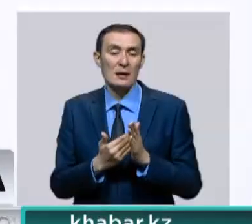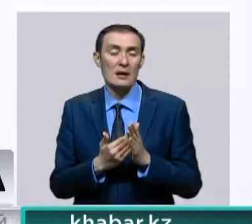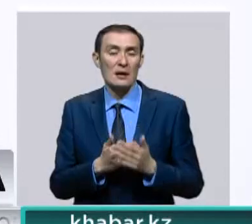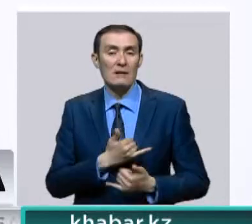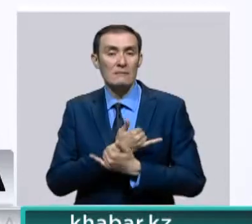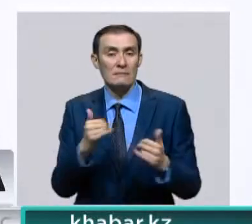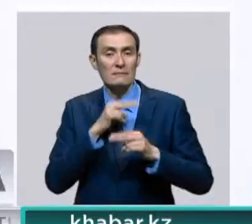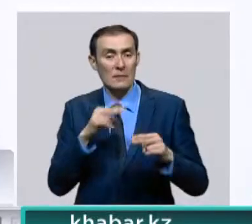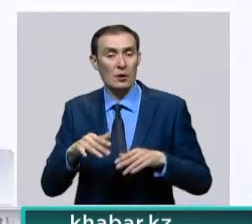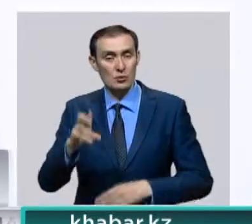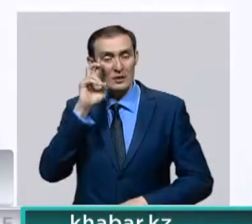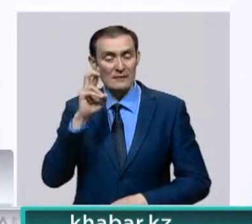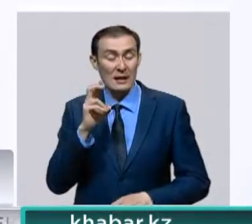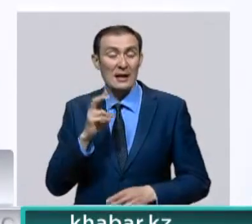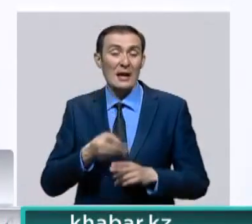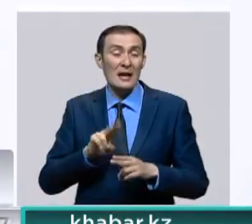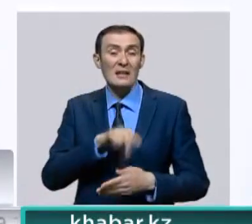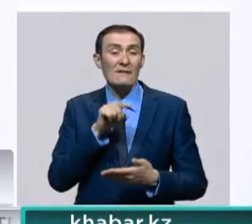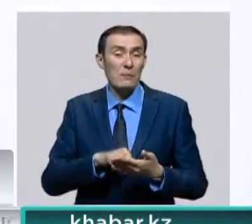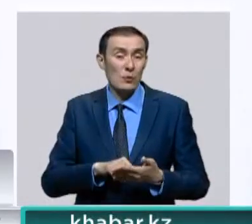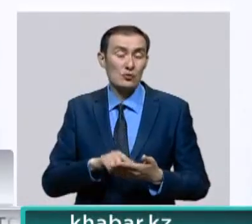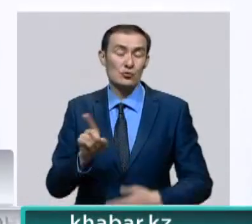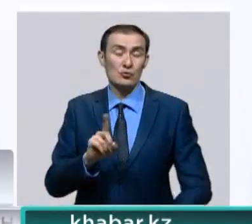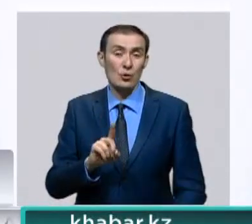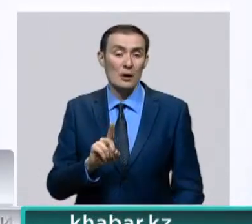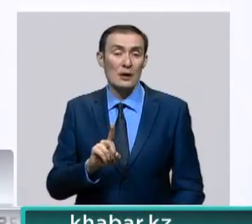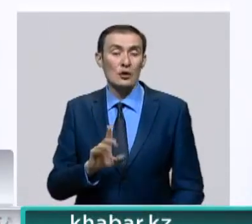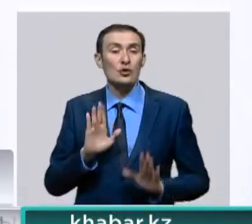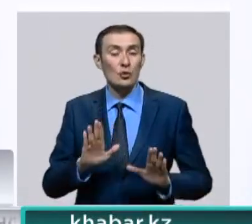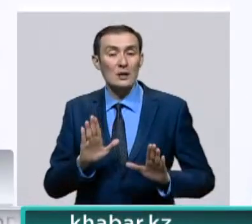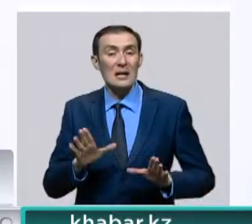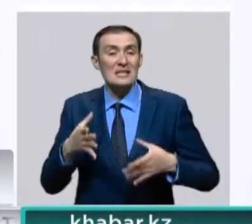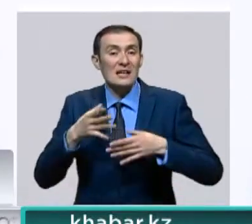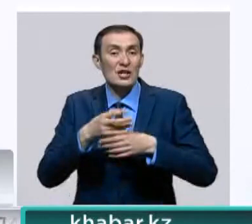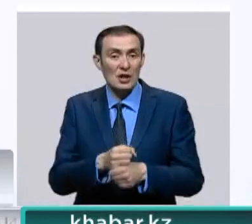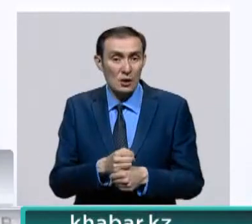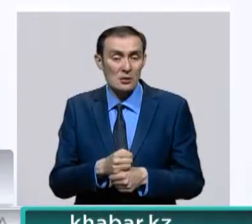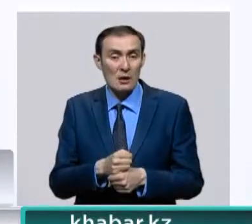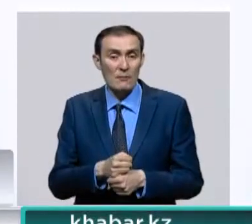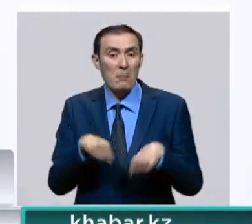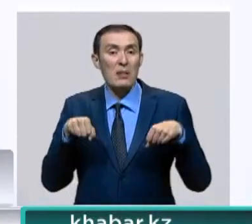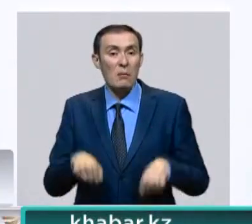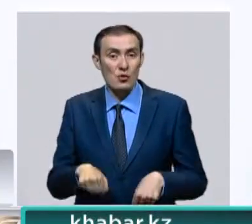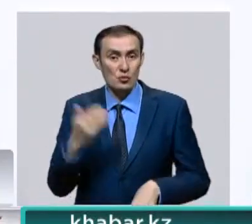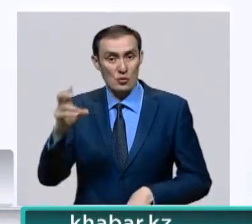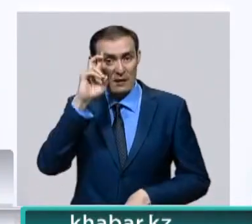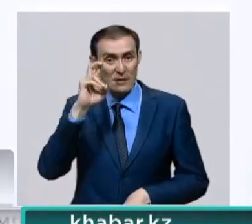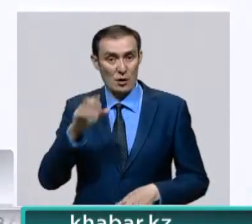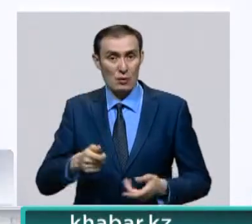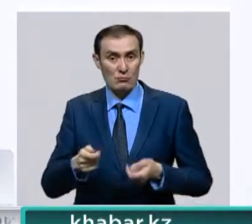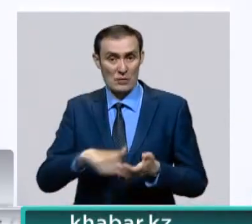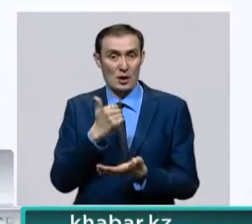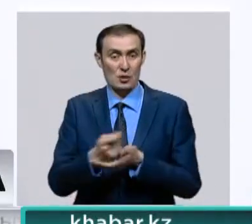Вопрос заключается, на мой взгляд, даже не столько в том, что сокращается объем полномочий у главы